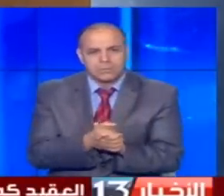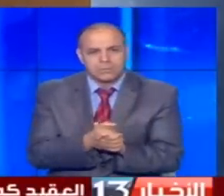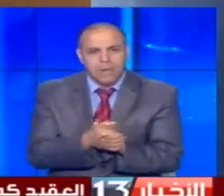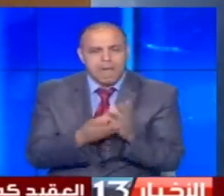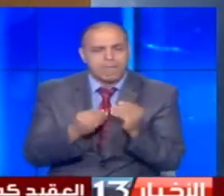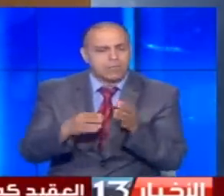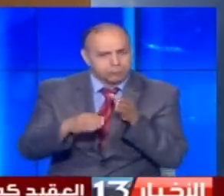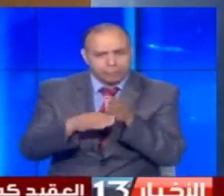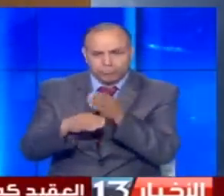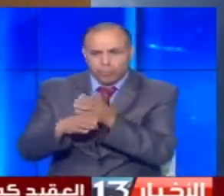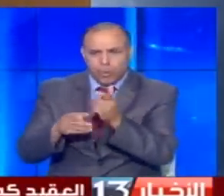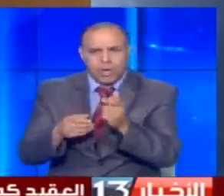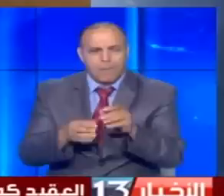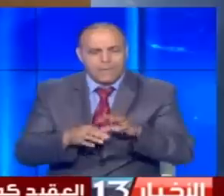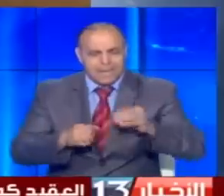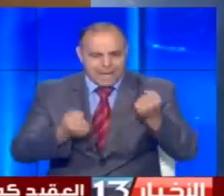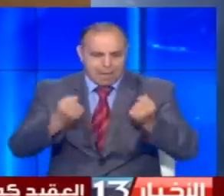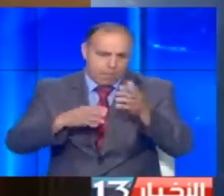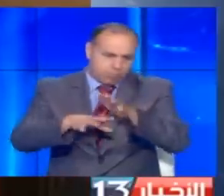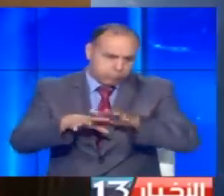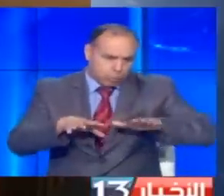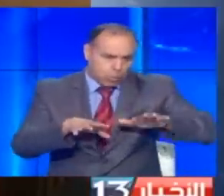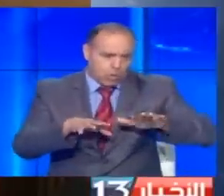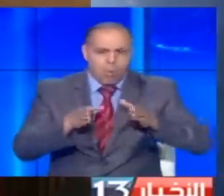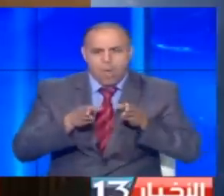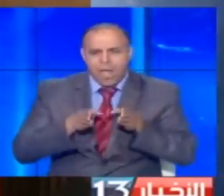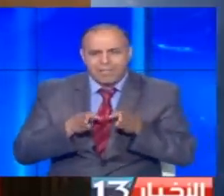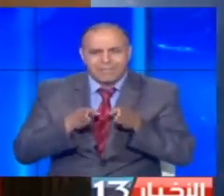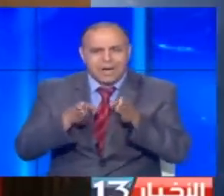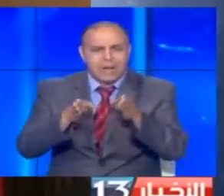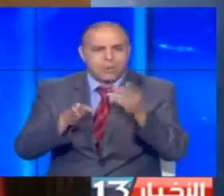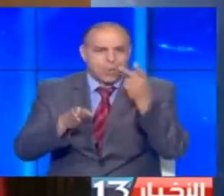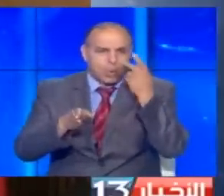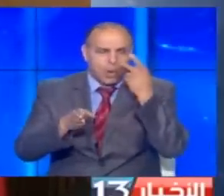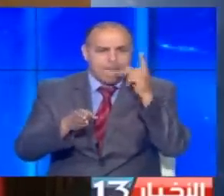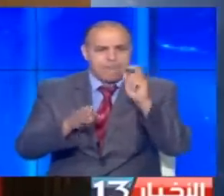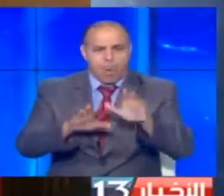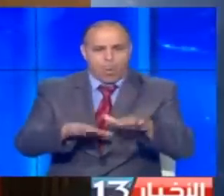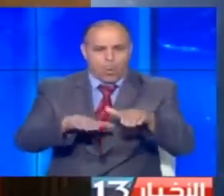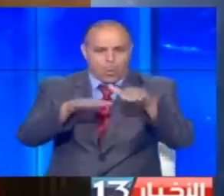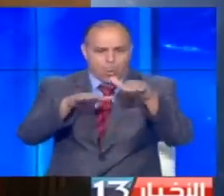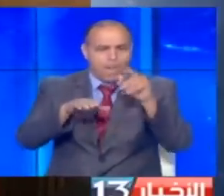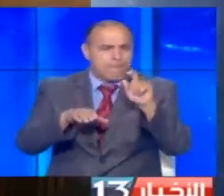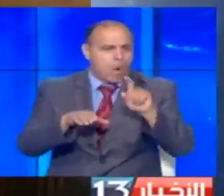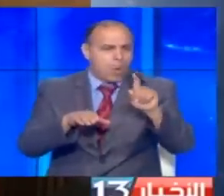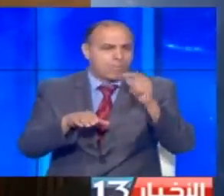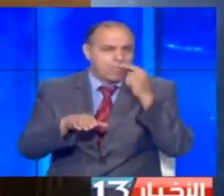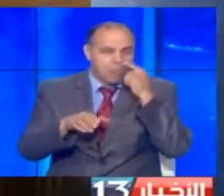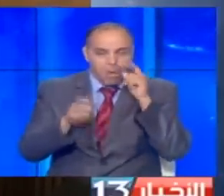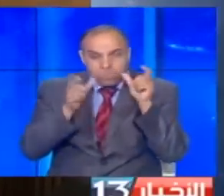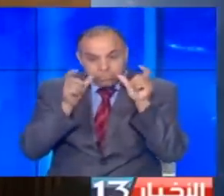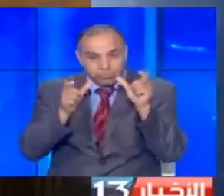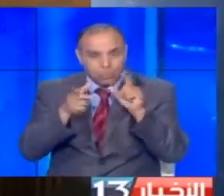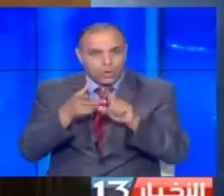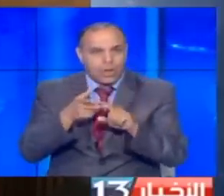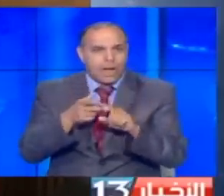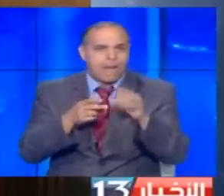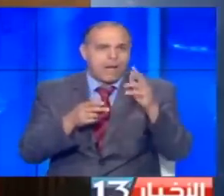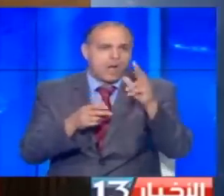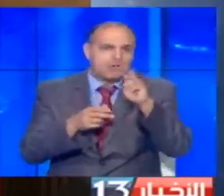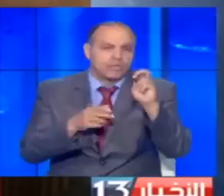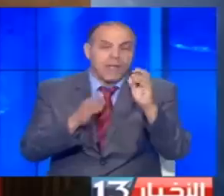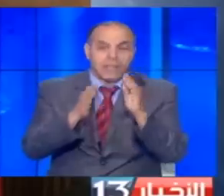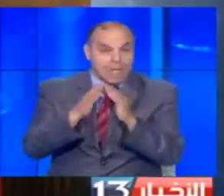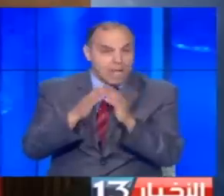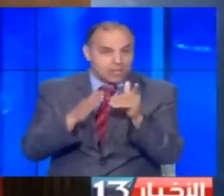من التدخلات منها مساحه السيارات طرقات لتدرك والمياه كذلك كان وعشرين من